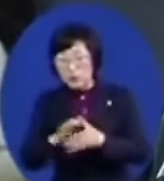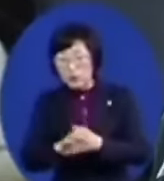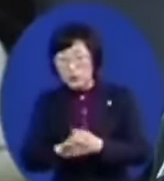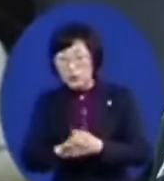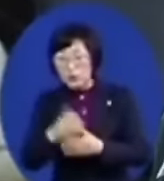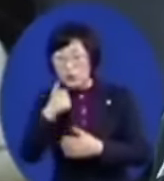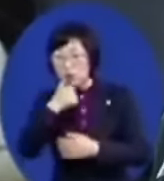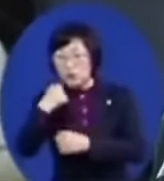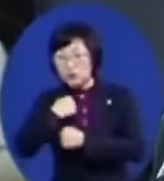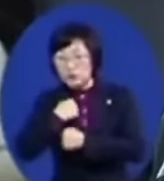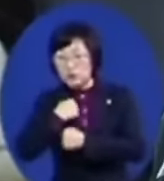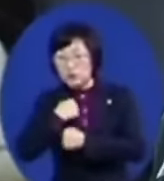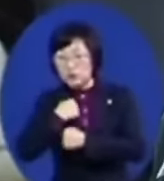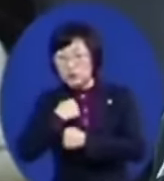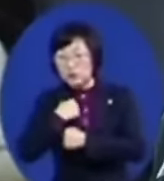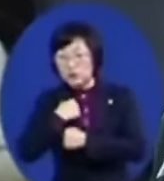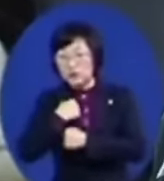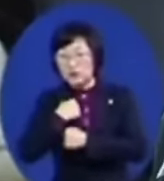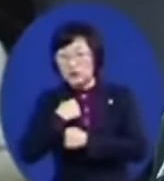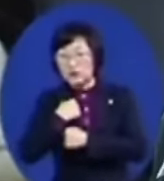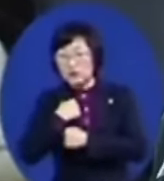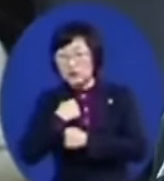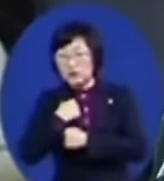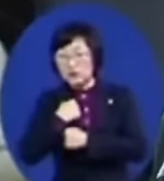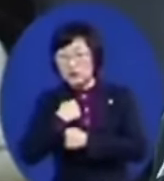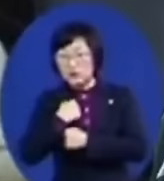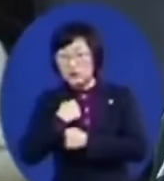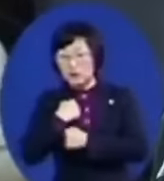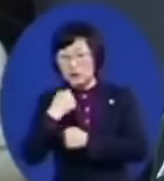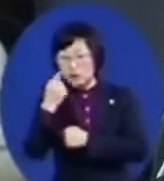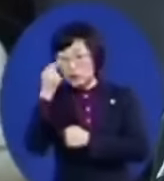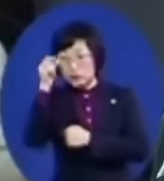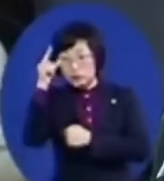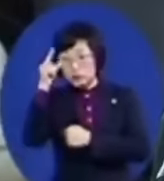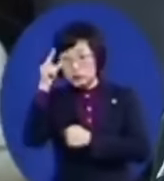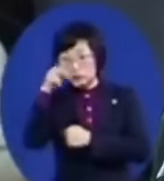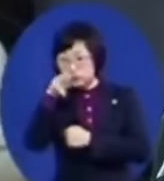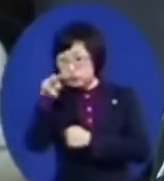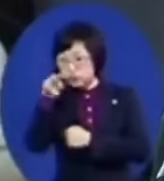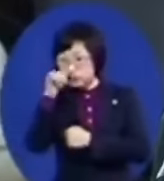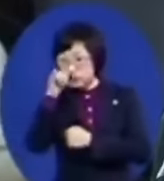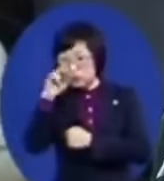로마 군인들은 눈 뜨고 가만히 보고 있어도 나간 줄 몰라요.